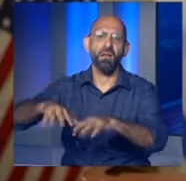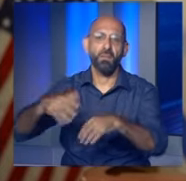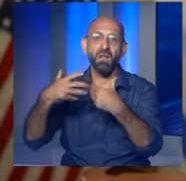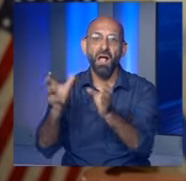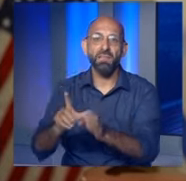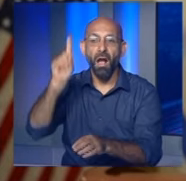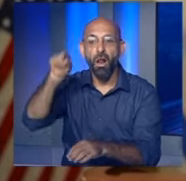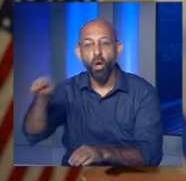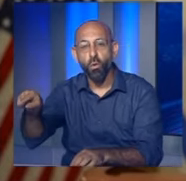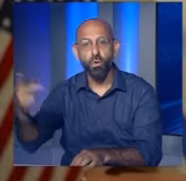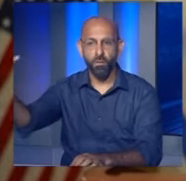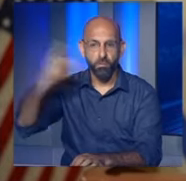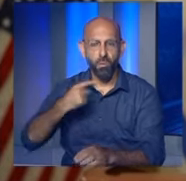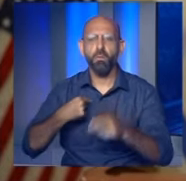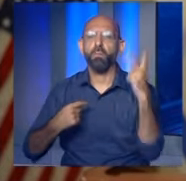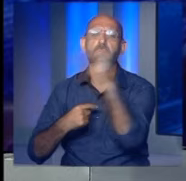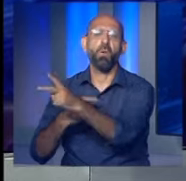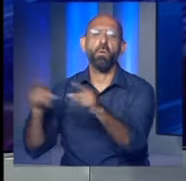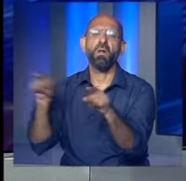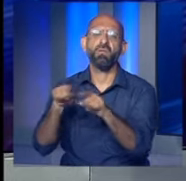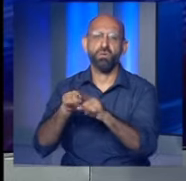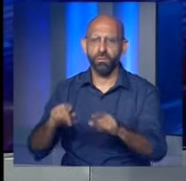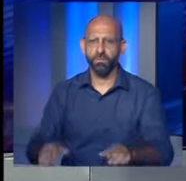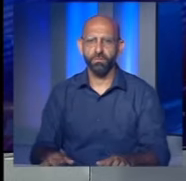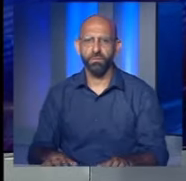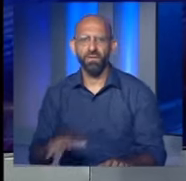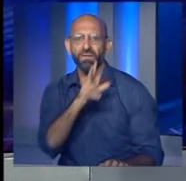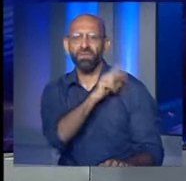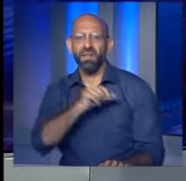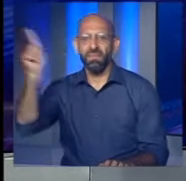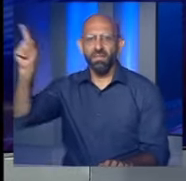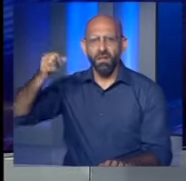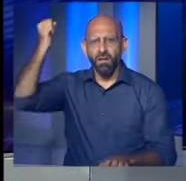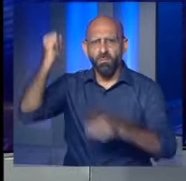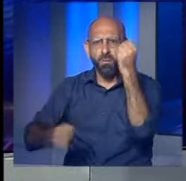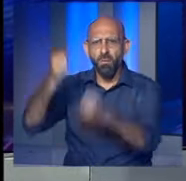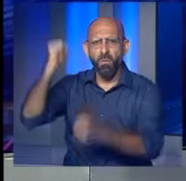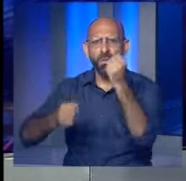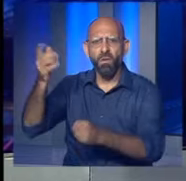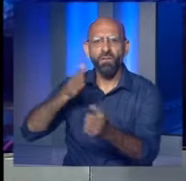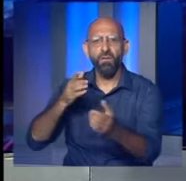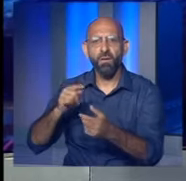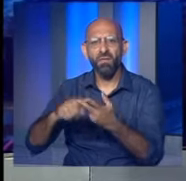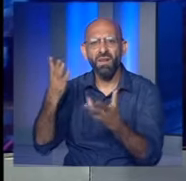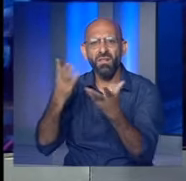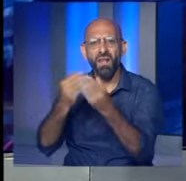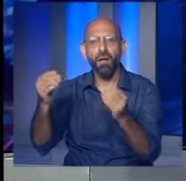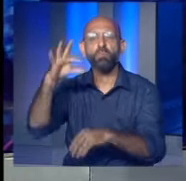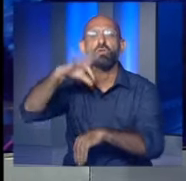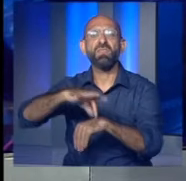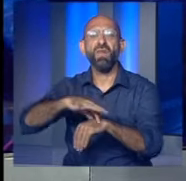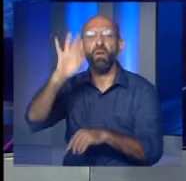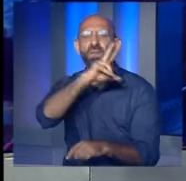في حال استهدفت اسرائيل باستفزاز كبير والى فلسطين المحتله قصف عنيف في الشجاعيه ومعارك